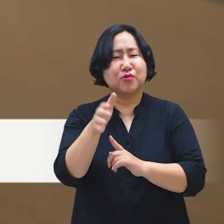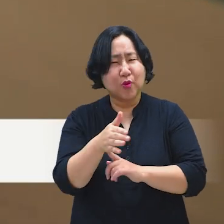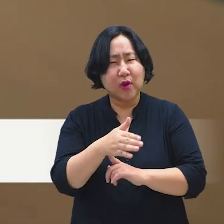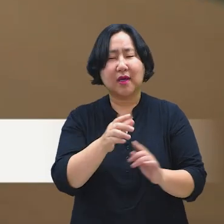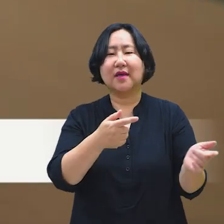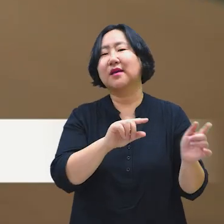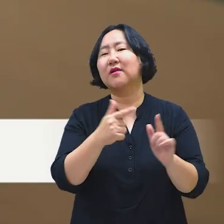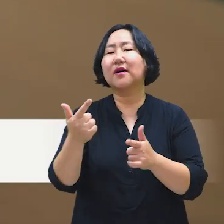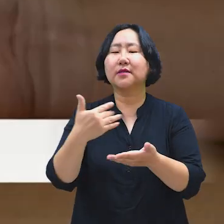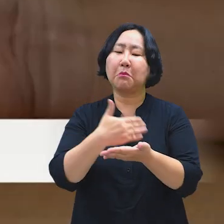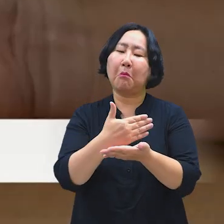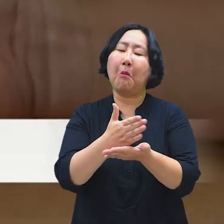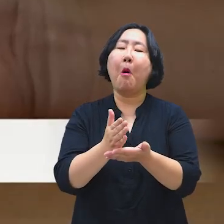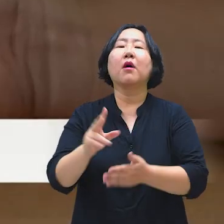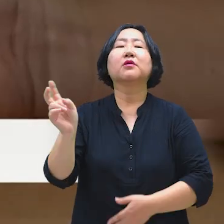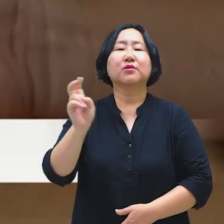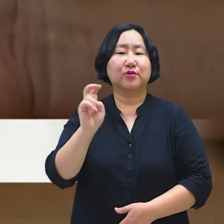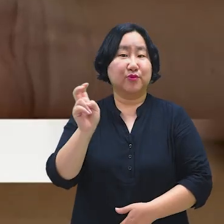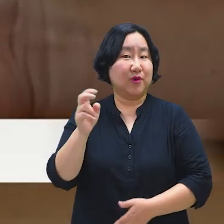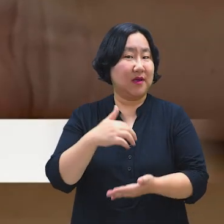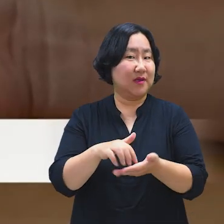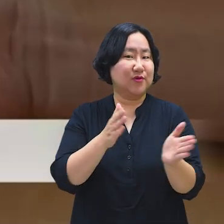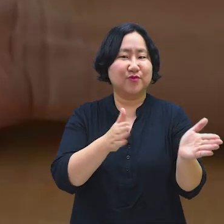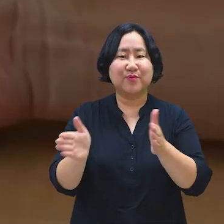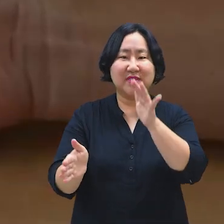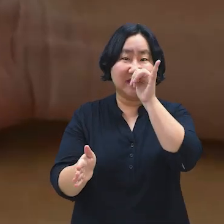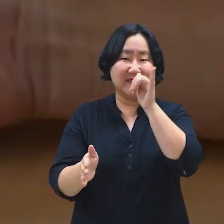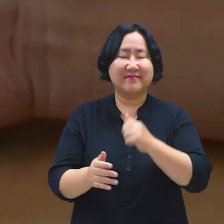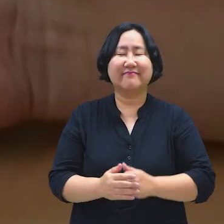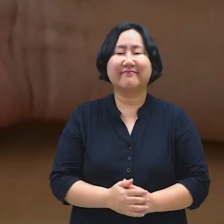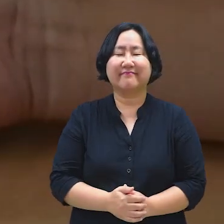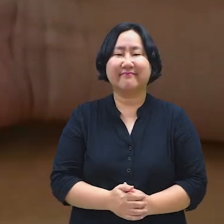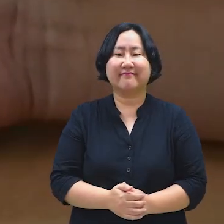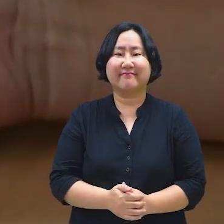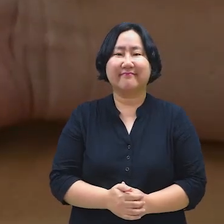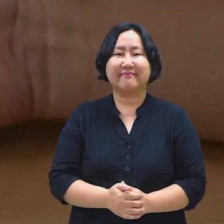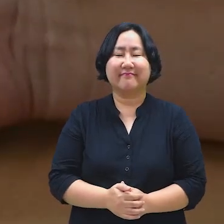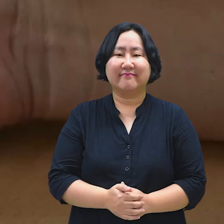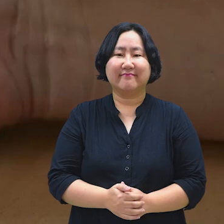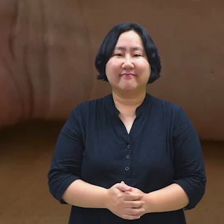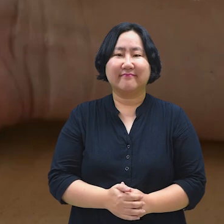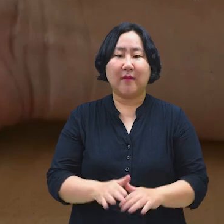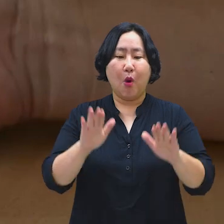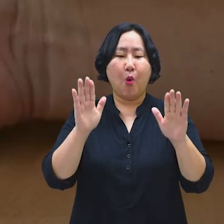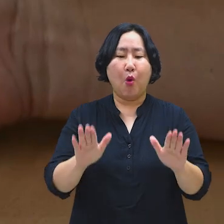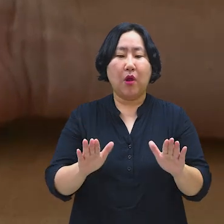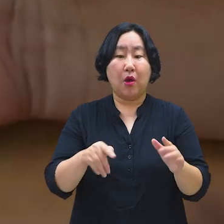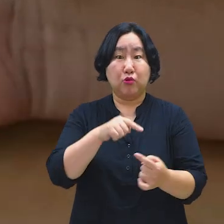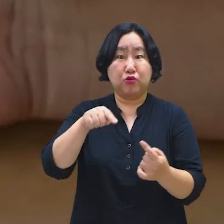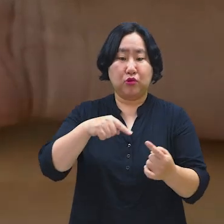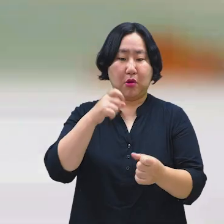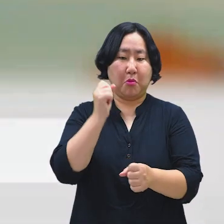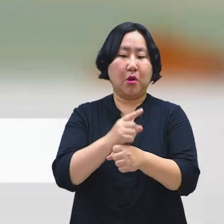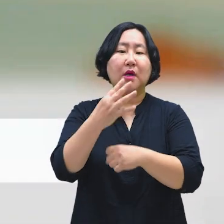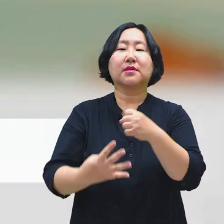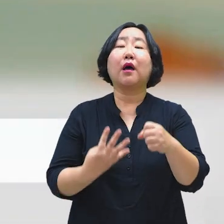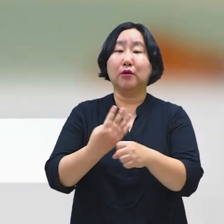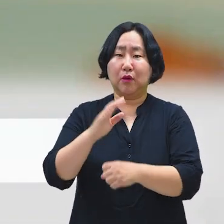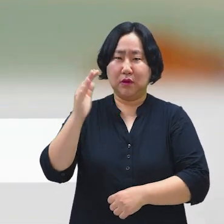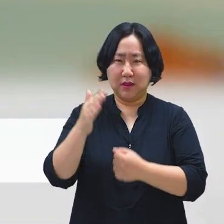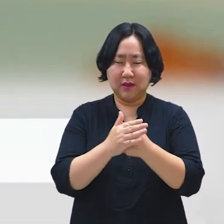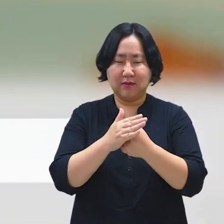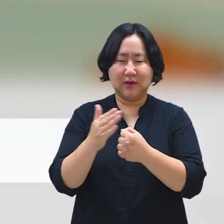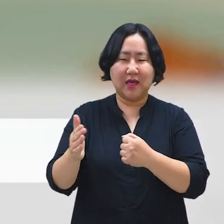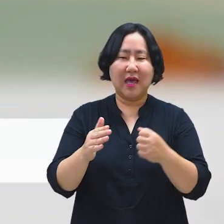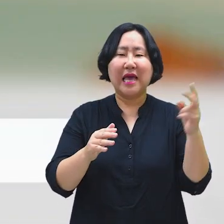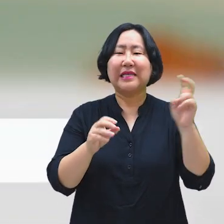등 20여 가지 지역 특산품을 선보입니다 특히 올해로 운영 4년 차를 맞아 20%